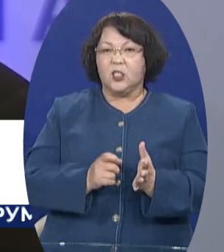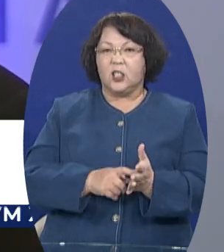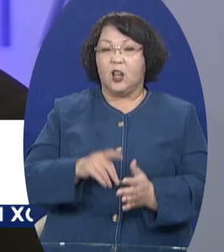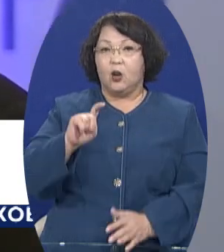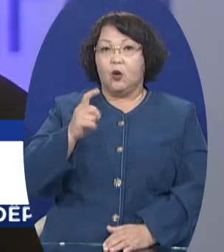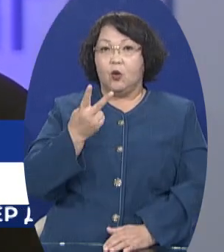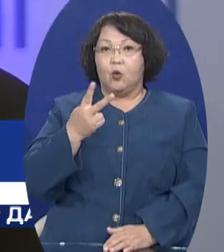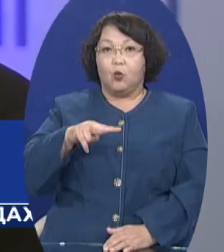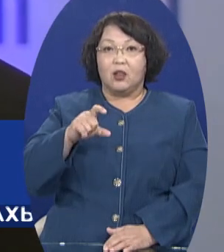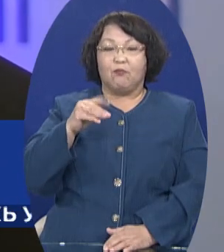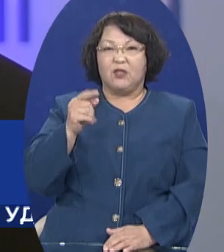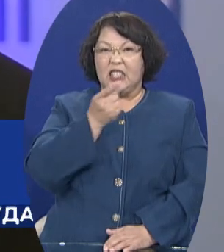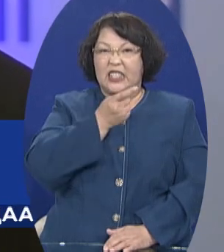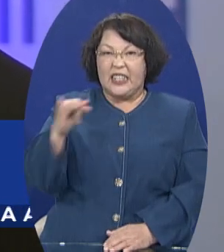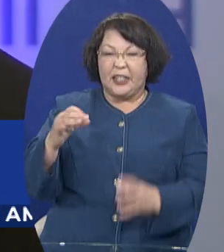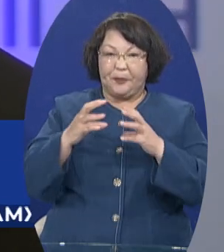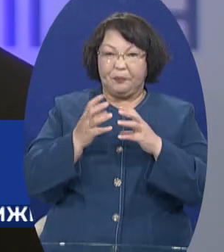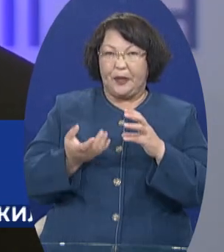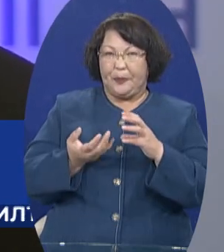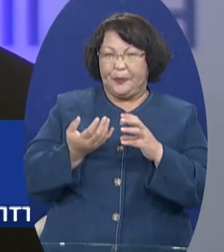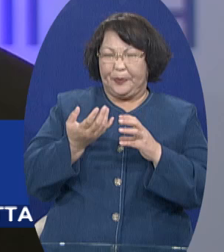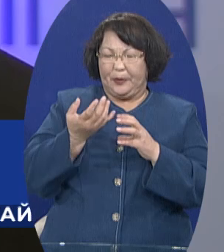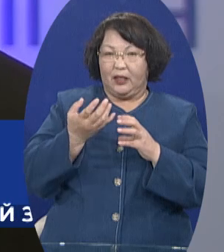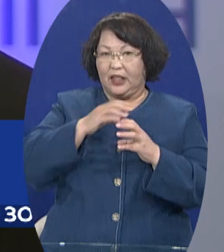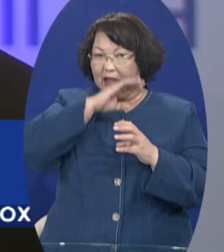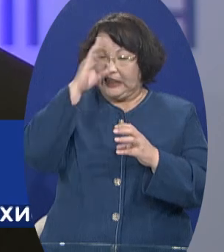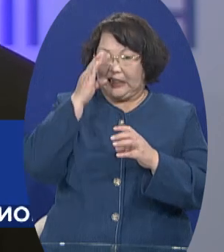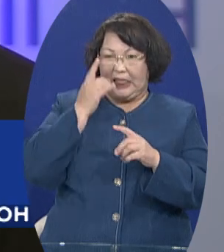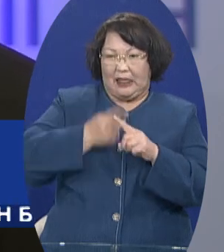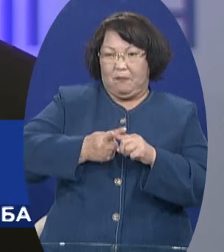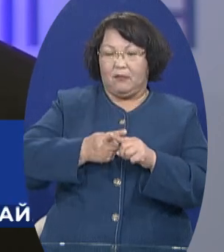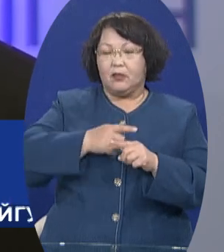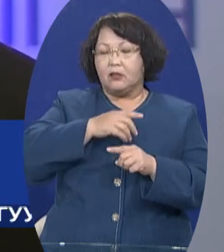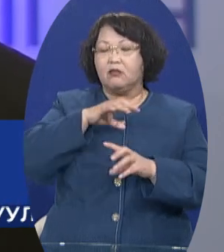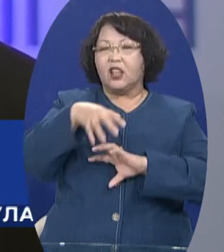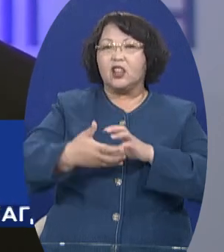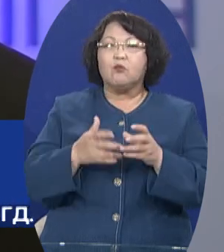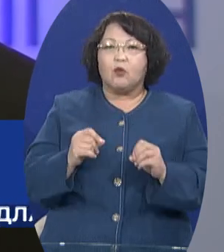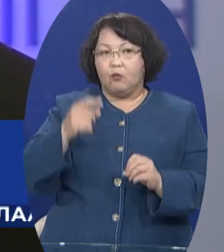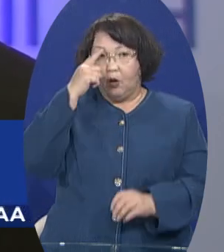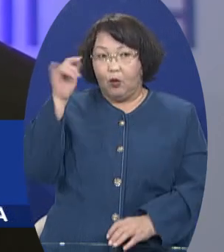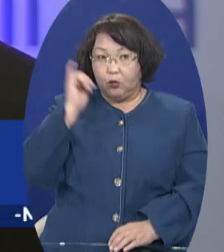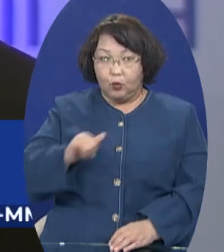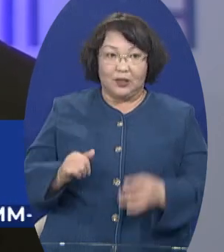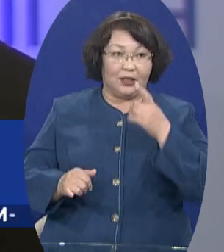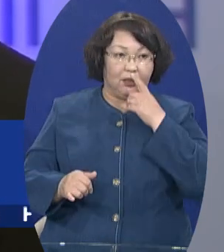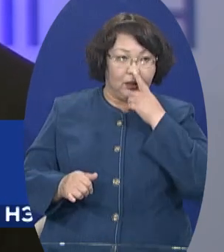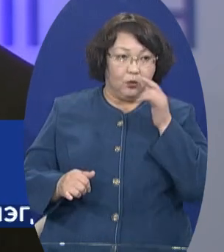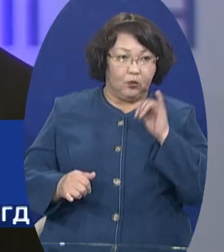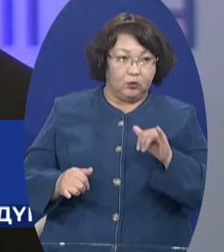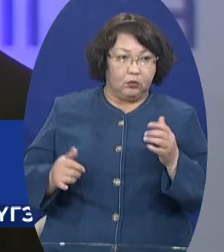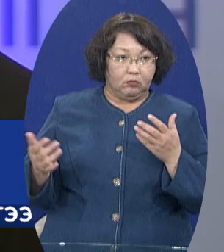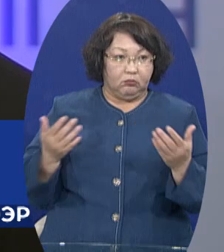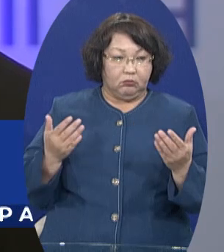Хүлэмжийн хийн ялгараалаа дэлхийн дулаалд хамгийн их нөлөө үзүүлдэг. Монгол улсыг манай улстай харьцуулахад ногоон байгууламж маш дутагдaltaй